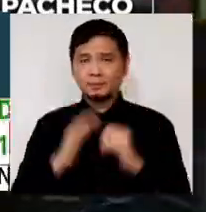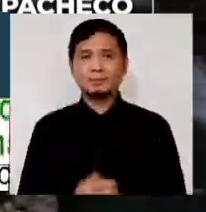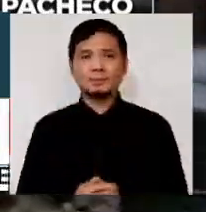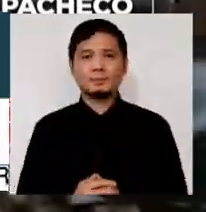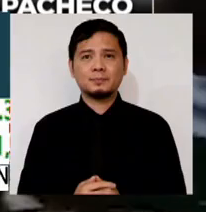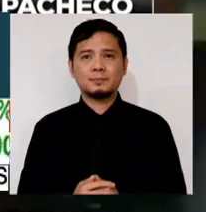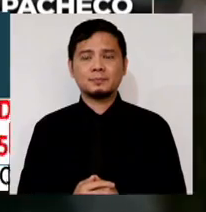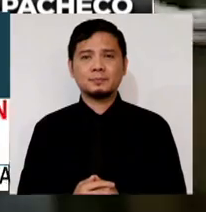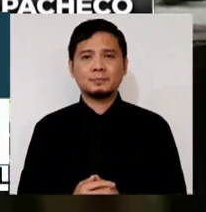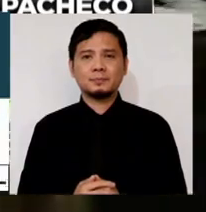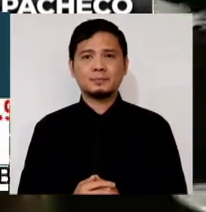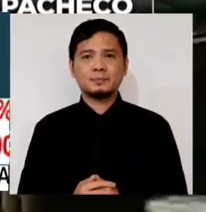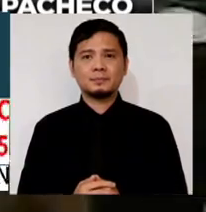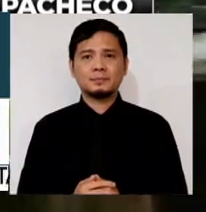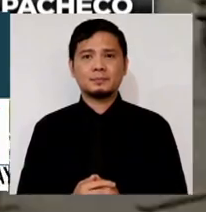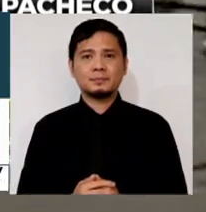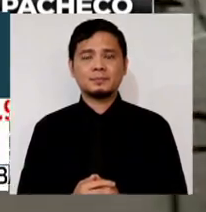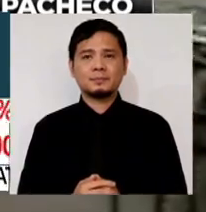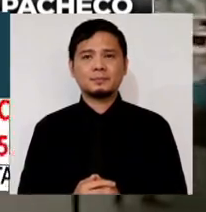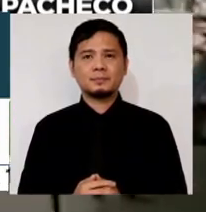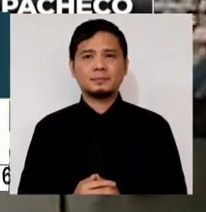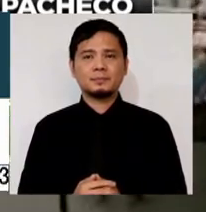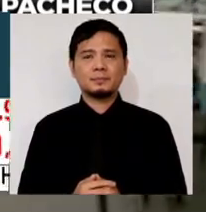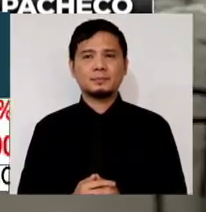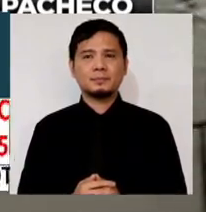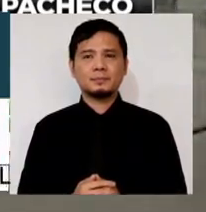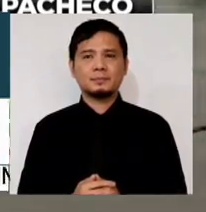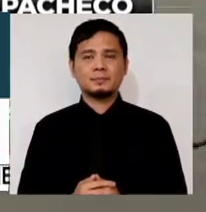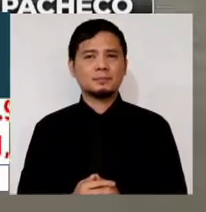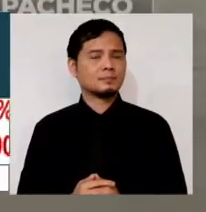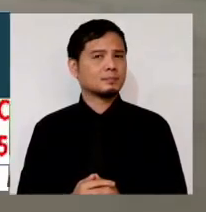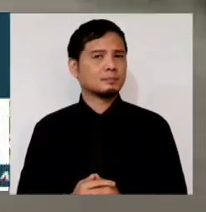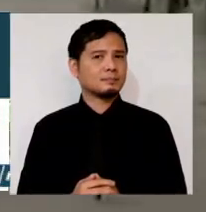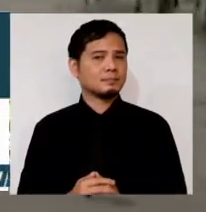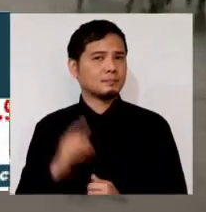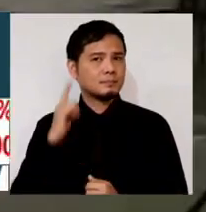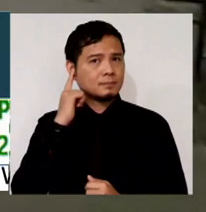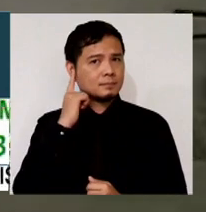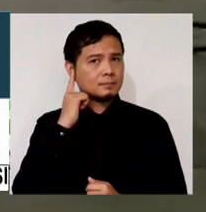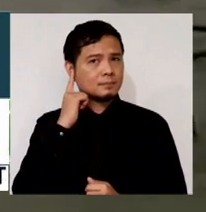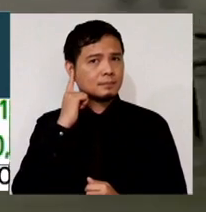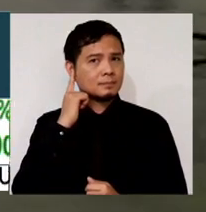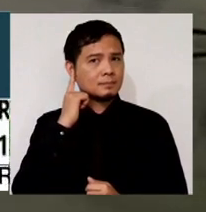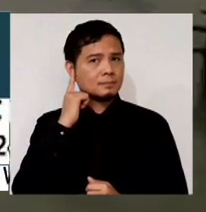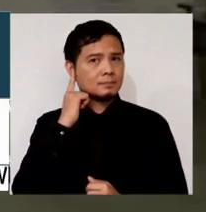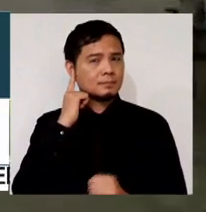totally damaged po na bahay. Ilan po ang individuals na apektado dito